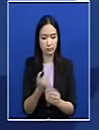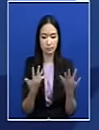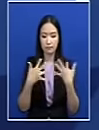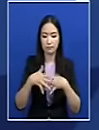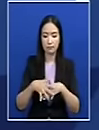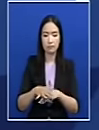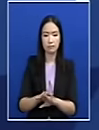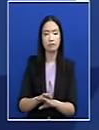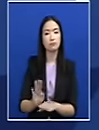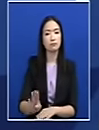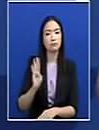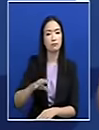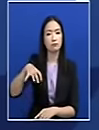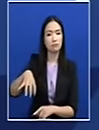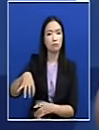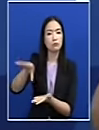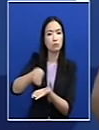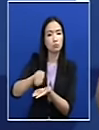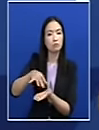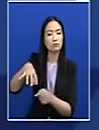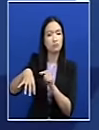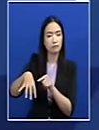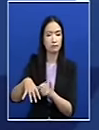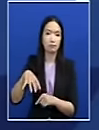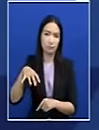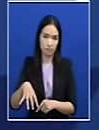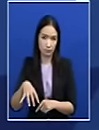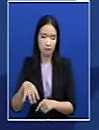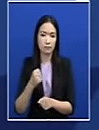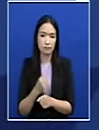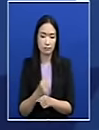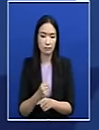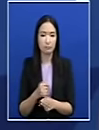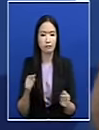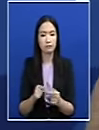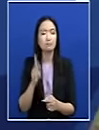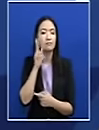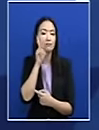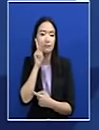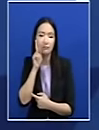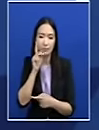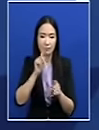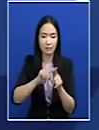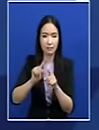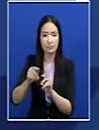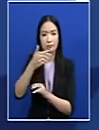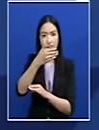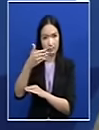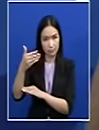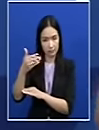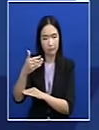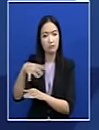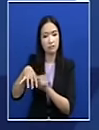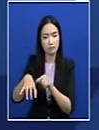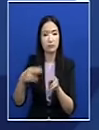งานไปที่แหล่งที่มาของข้อมูลก็คือสำนักงานใหญ่ของเครือข่ายผู้สื่อข่าวสืบสวนสอบสวนนานาชาติห